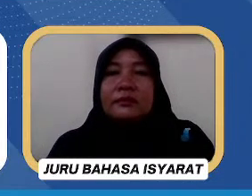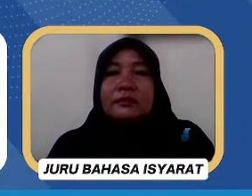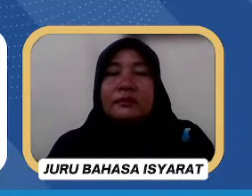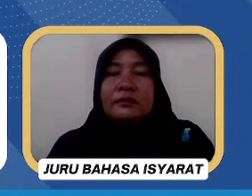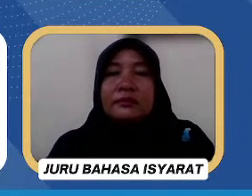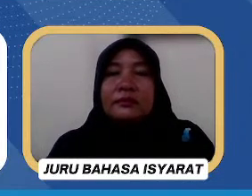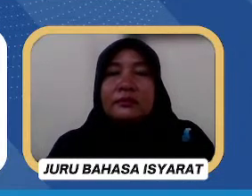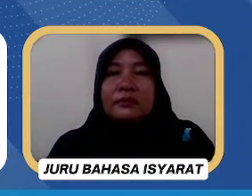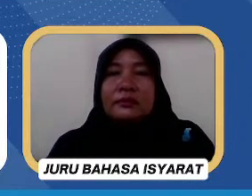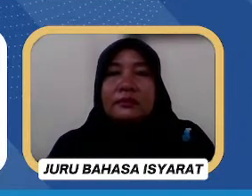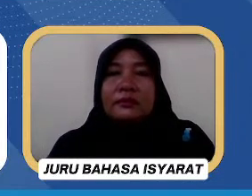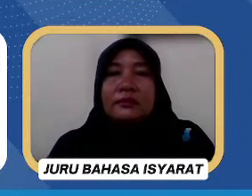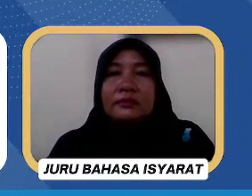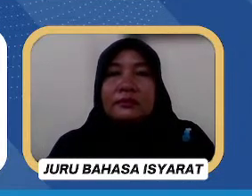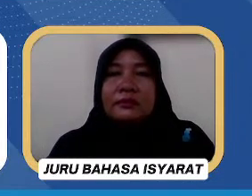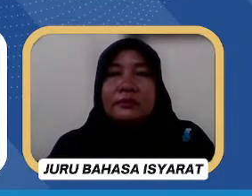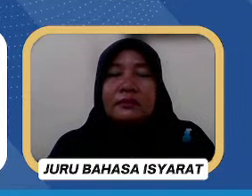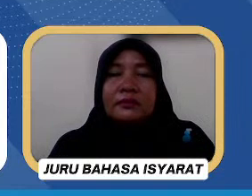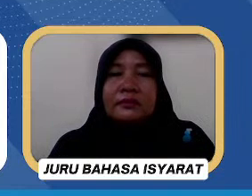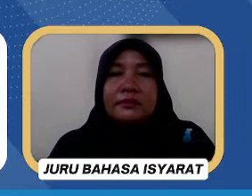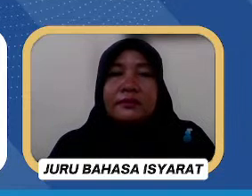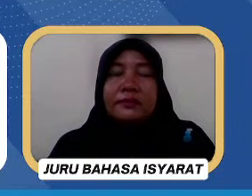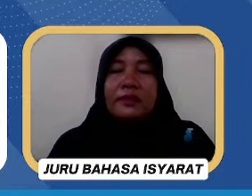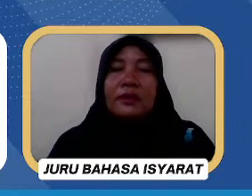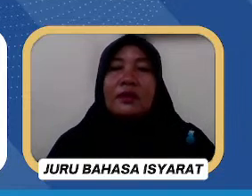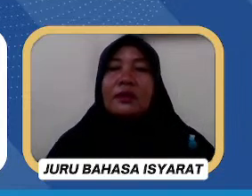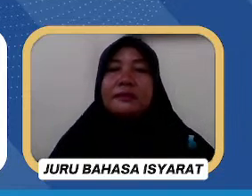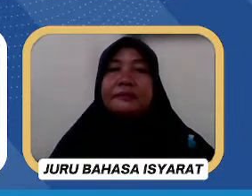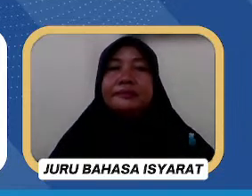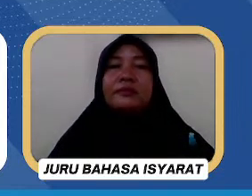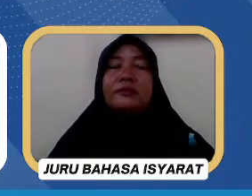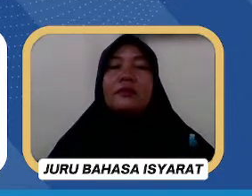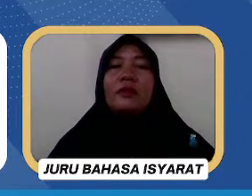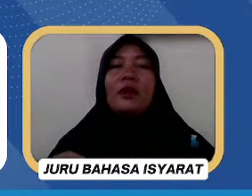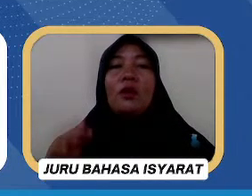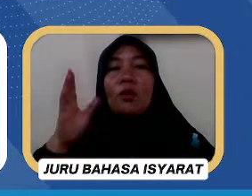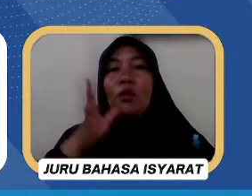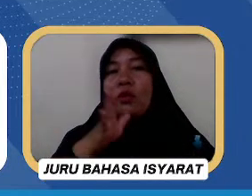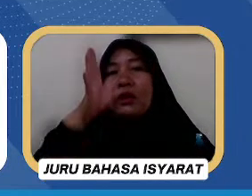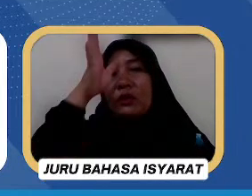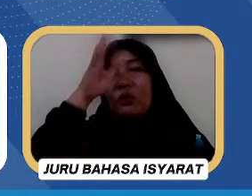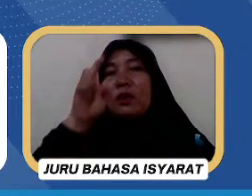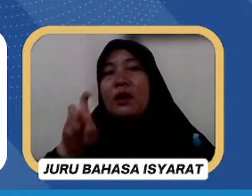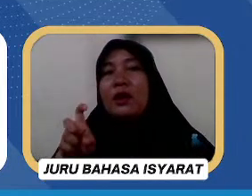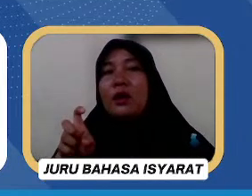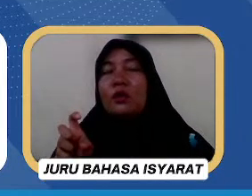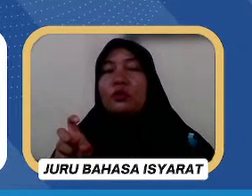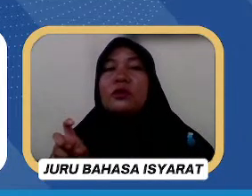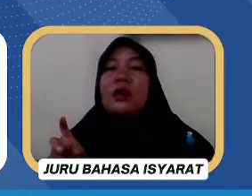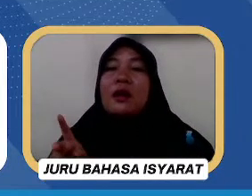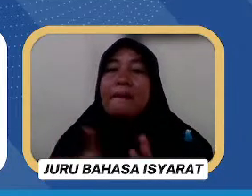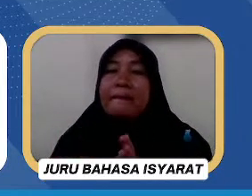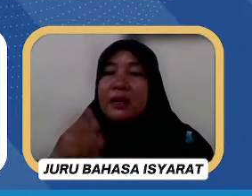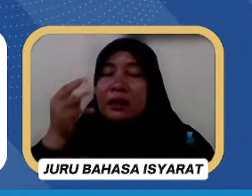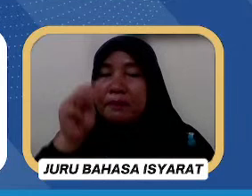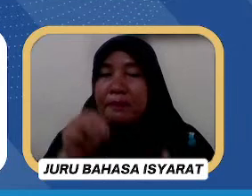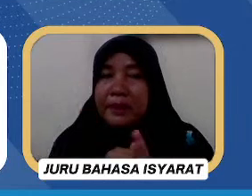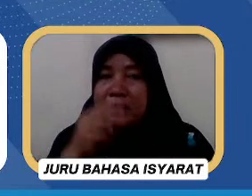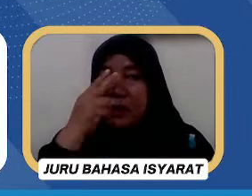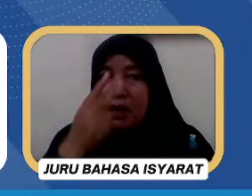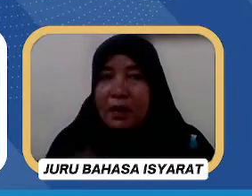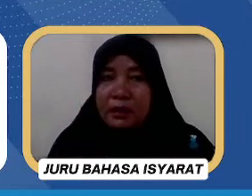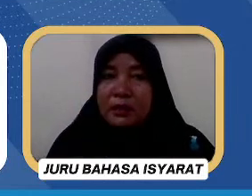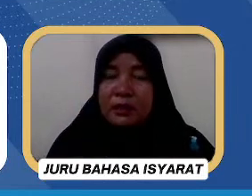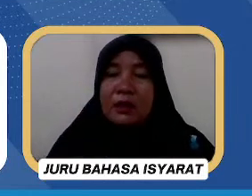memberikan, melarang, sekaligus mengawasi, mengontrol anak-anak kita dalam bermedia sosial.